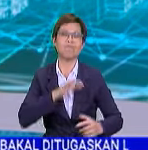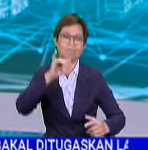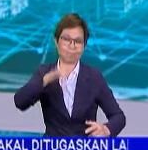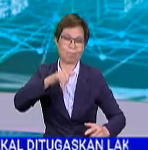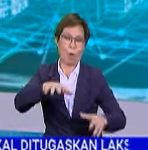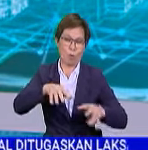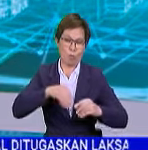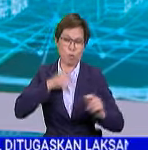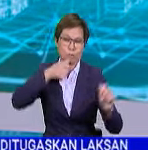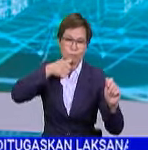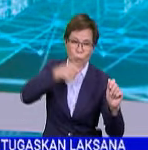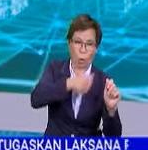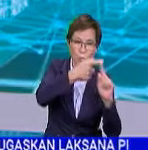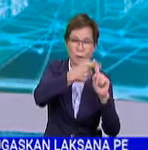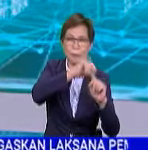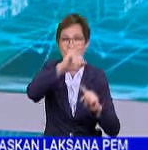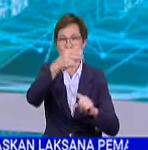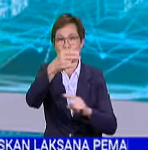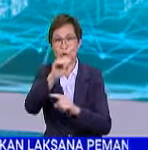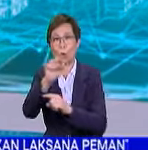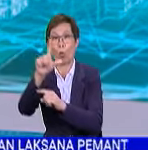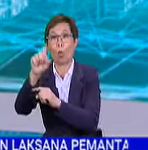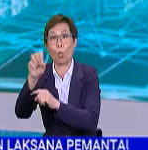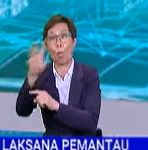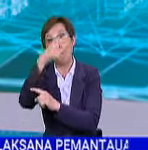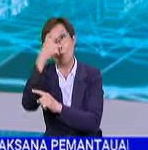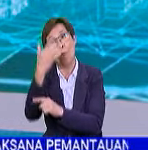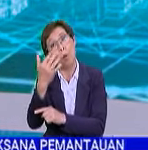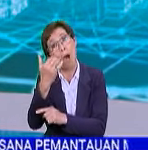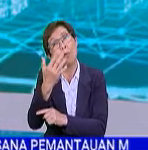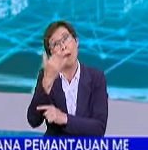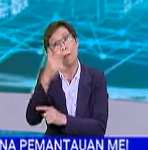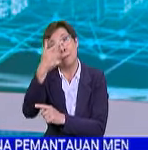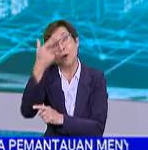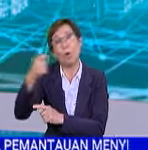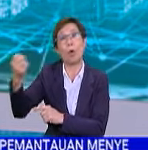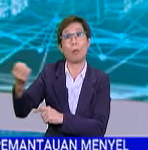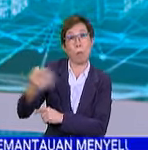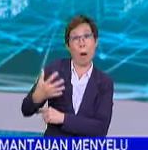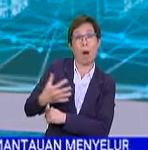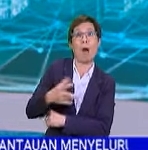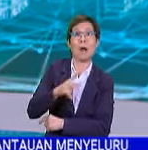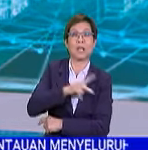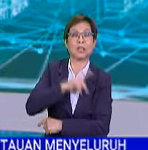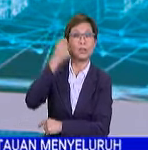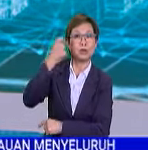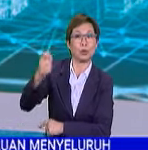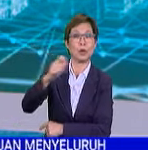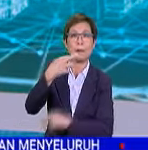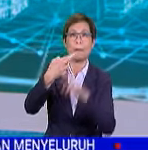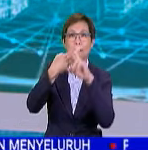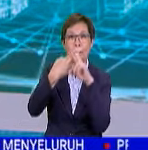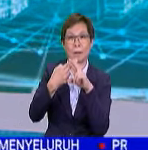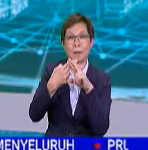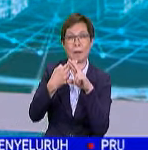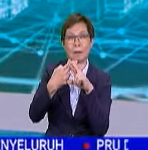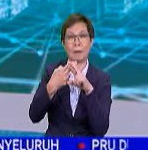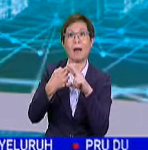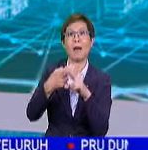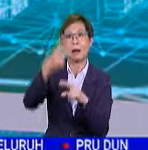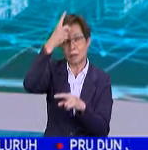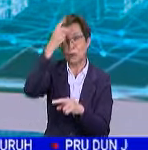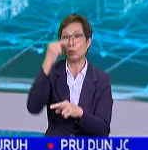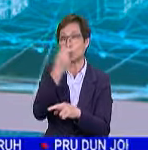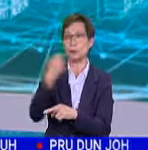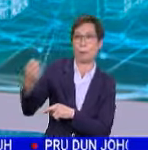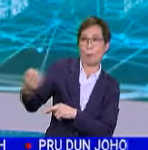Loh. Tindakan itu dibuat kerana dia dimaklumkan oleh bekas Ketua Setiausaha Sulit Datuk Seri Najib iaitu Allahyarham Datuk Azlin Alias